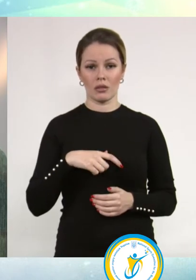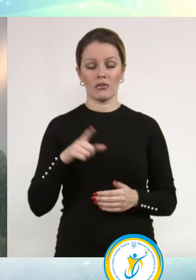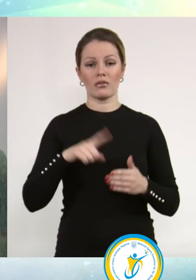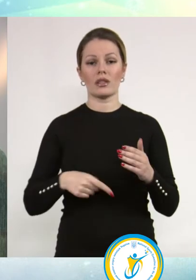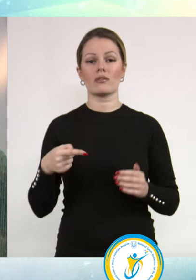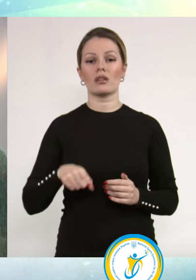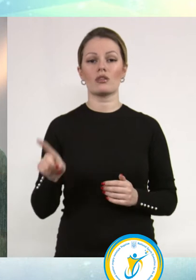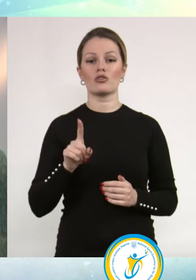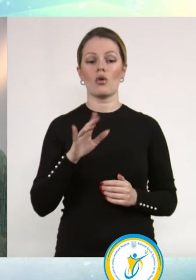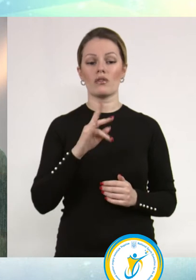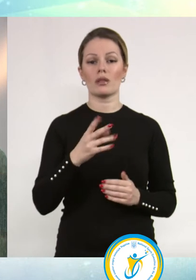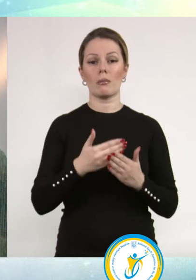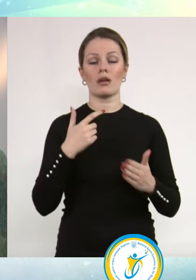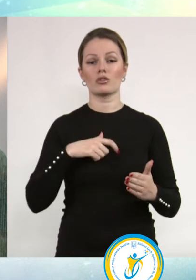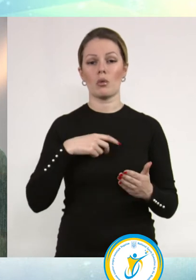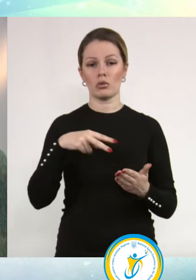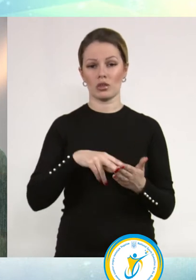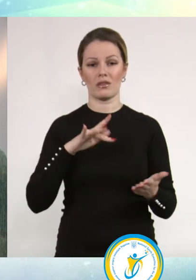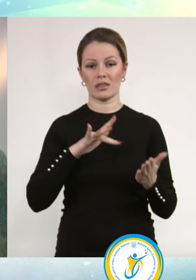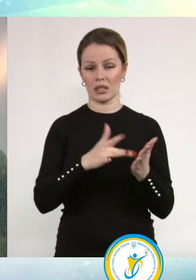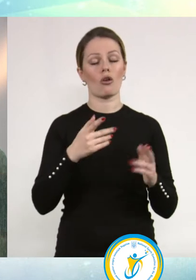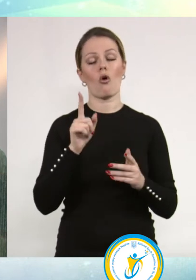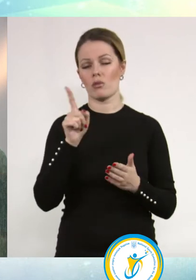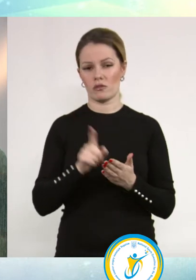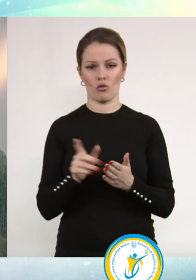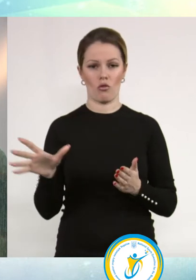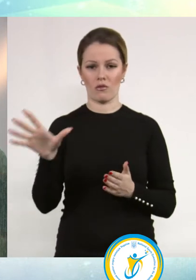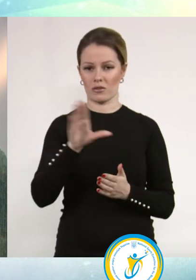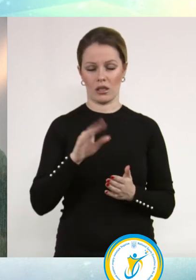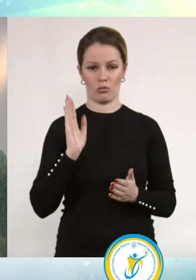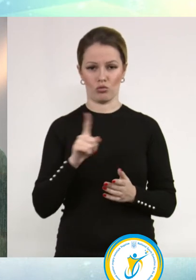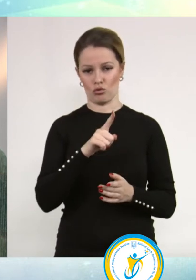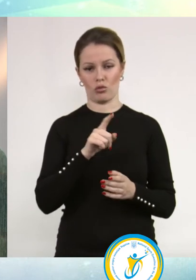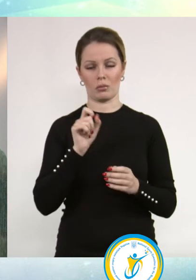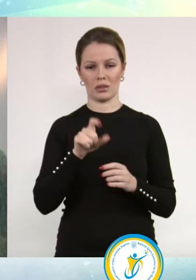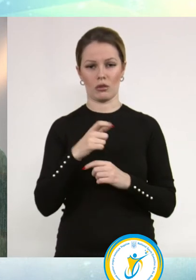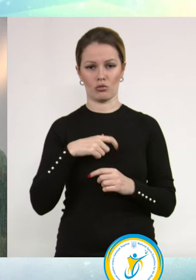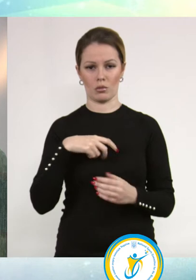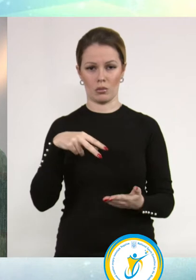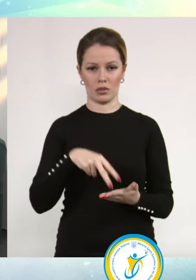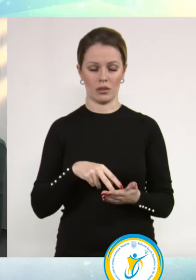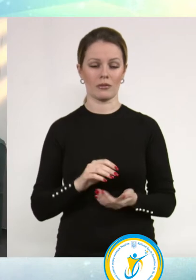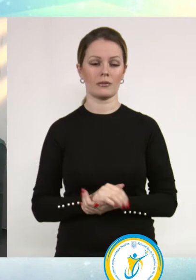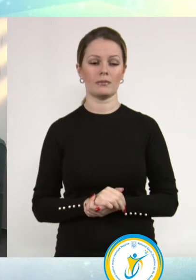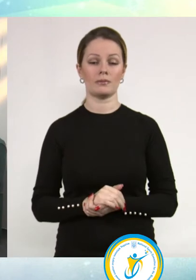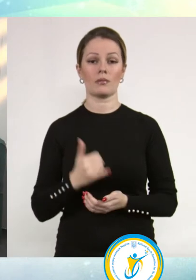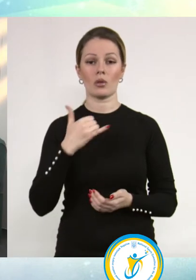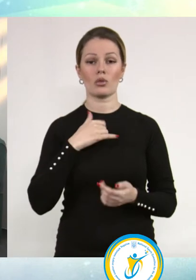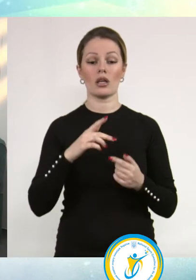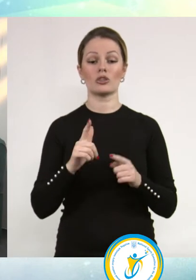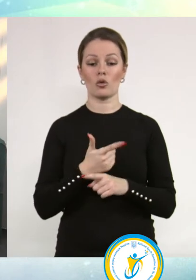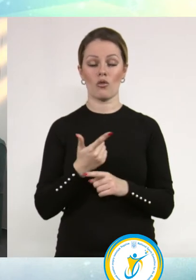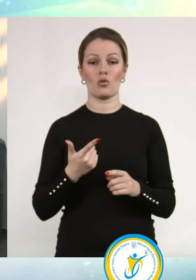себе, вірить в те, що він перед собою поставив, обов'язково буде все, що він сказав. Обов'язково. Ну а в